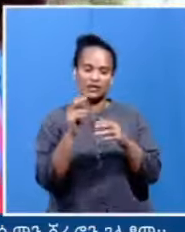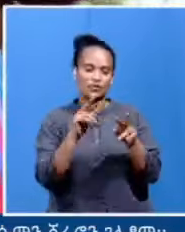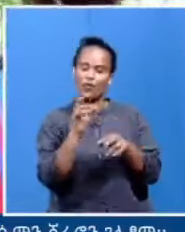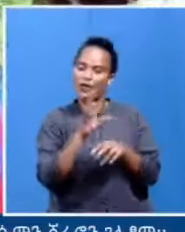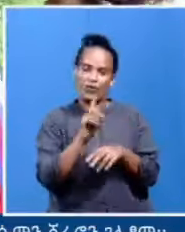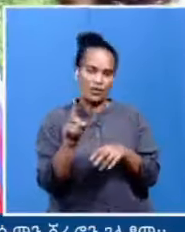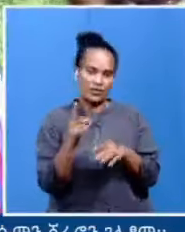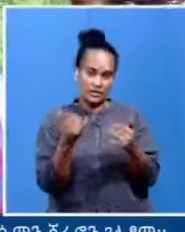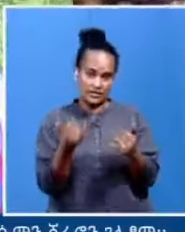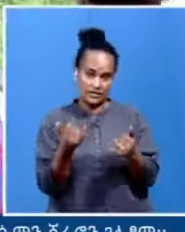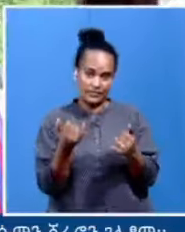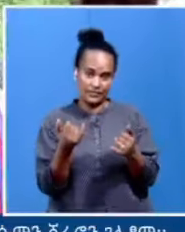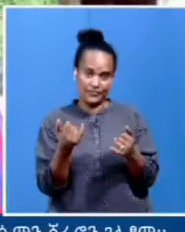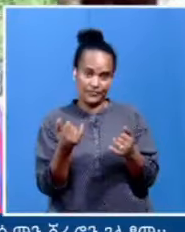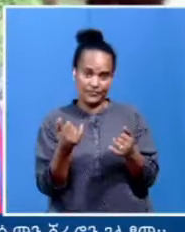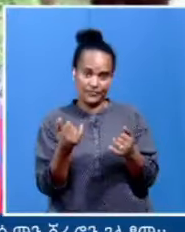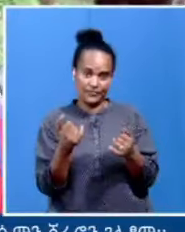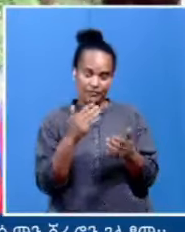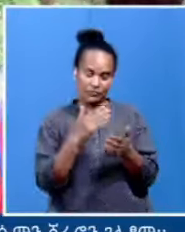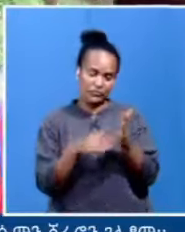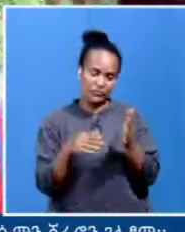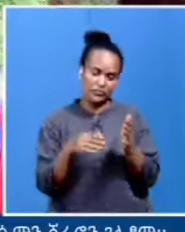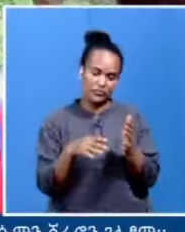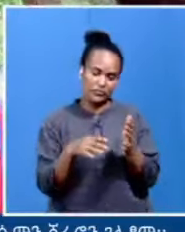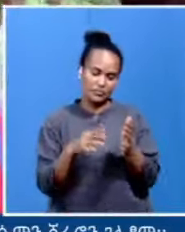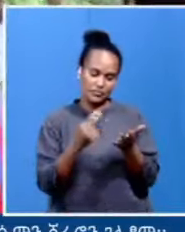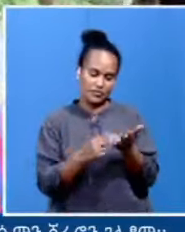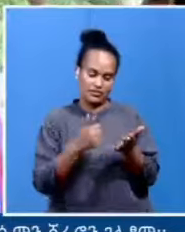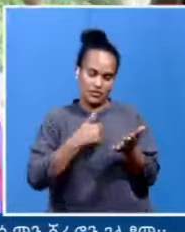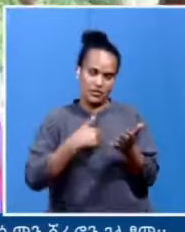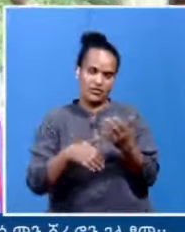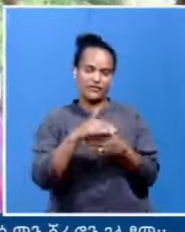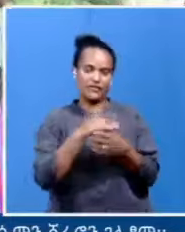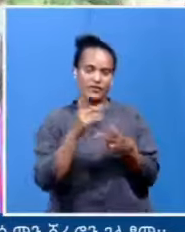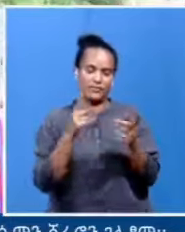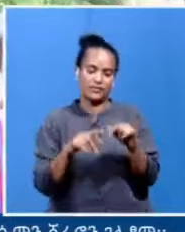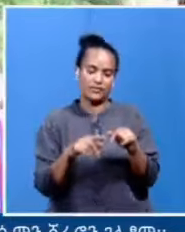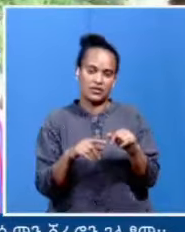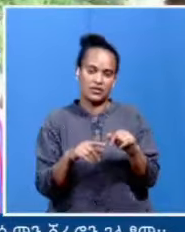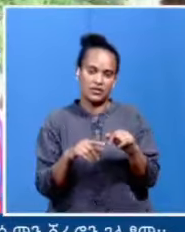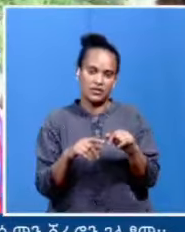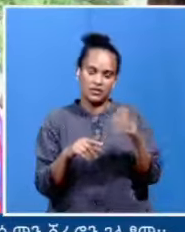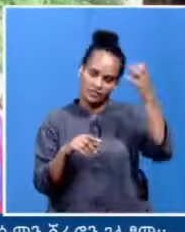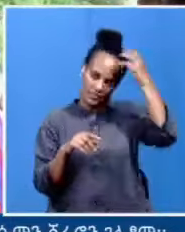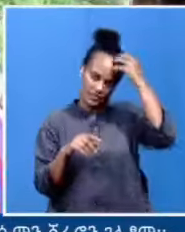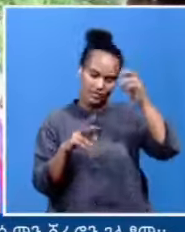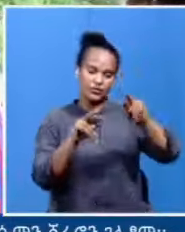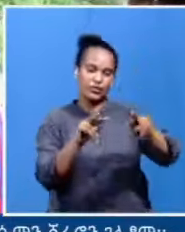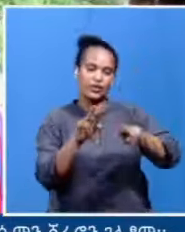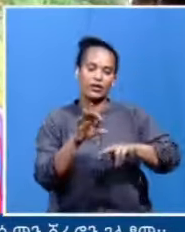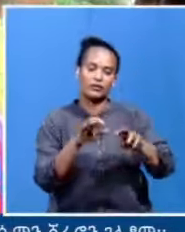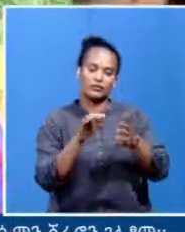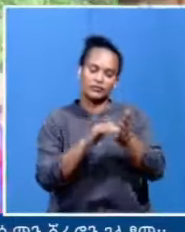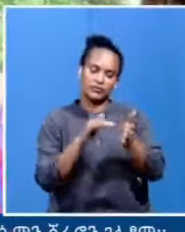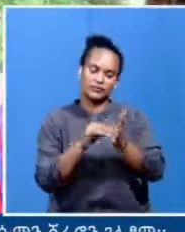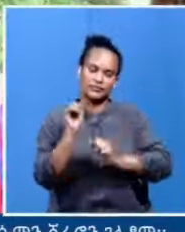ንባዕርሱ ብከፊሉ ፍርቁ ዳርጋ ብኣበጀትና ብዓና ናሸፊልና መፅና እና ነዚ መንግስቲ ብደንብ ትኩረት ገይሩ